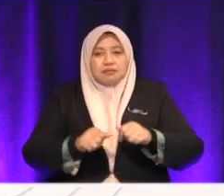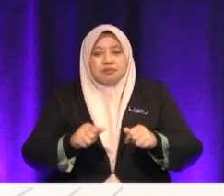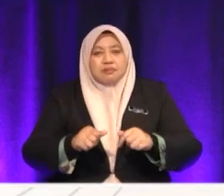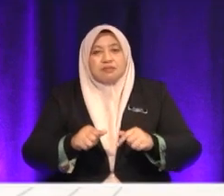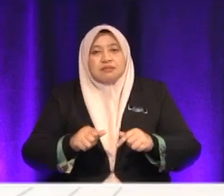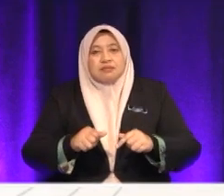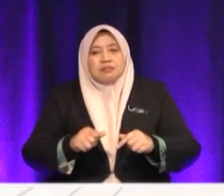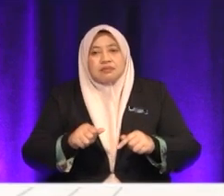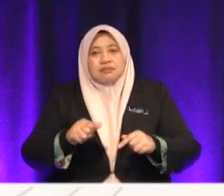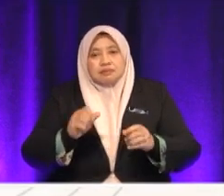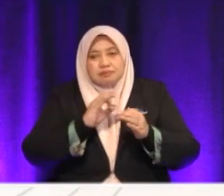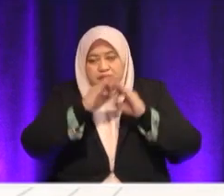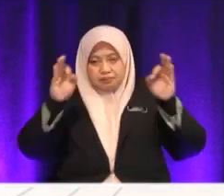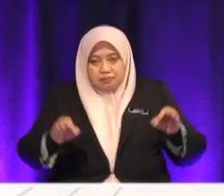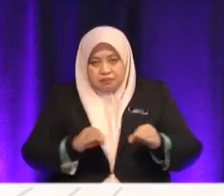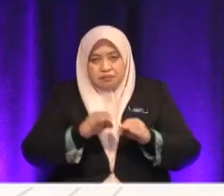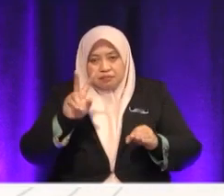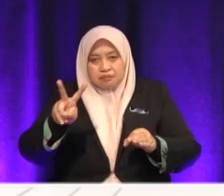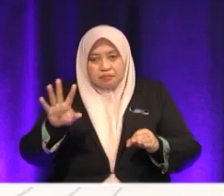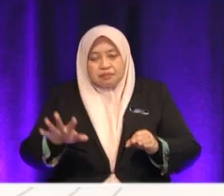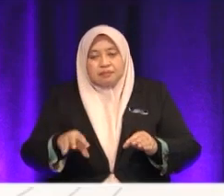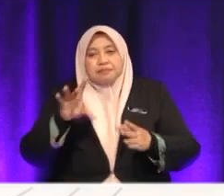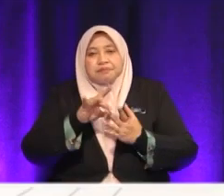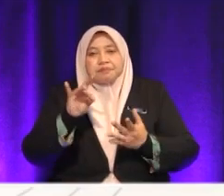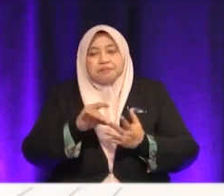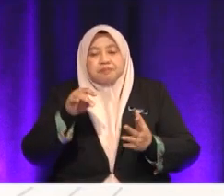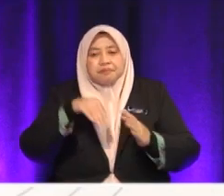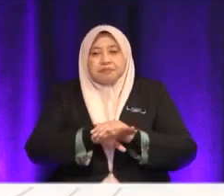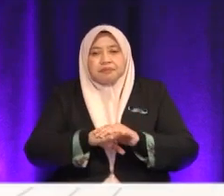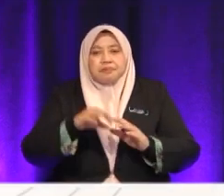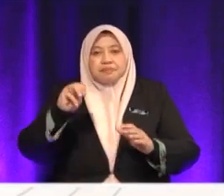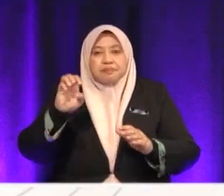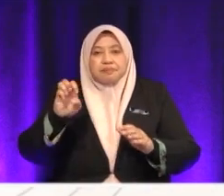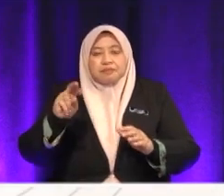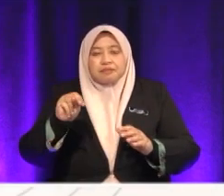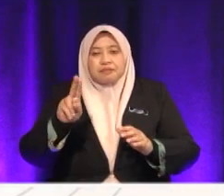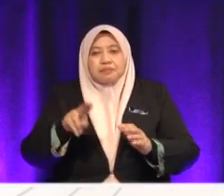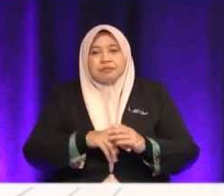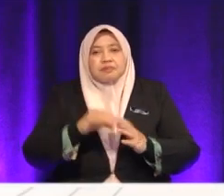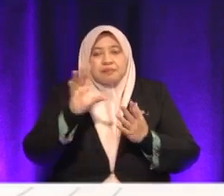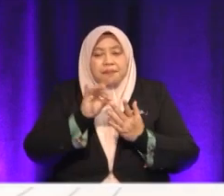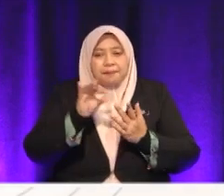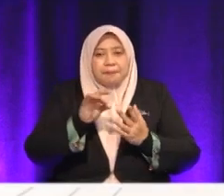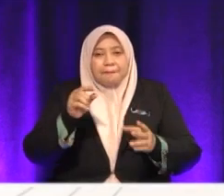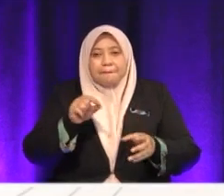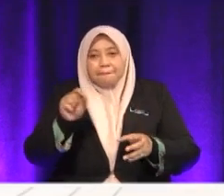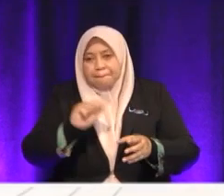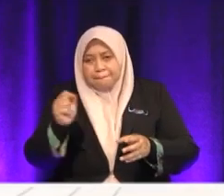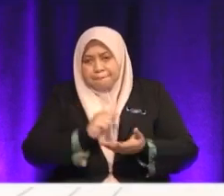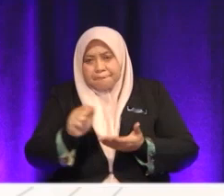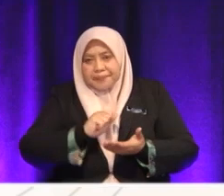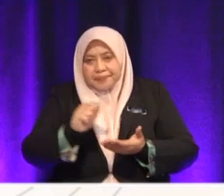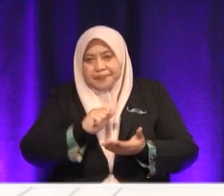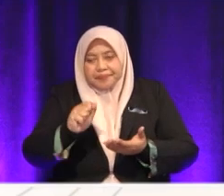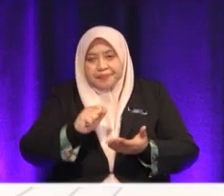frame 25 klik menu insert pilih keyframe atau Klik Kanan gambar yang